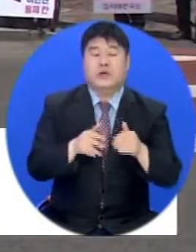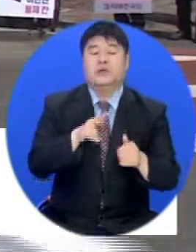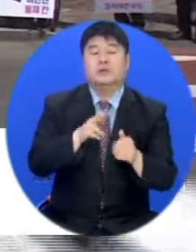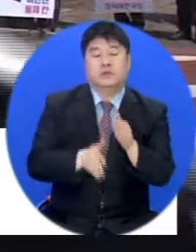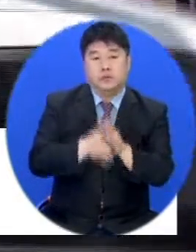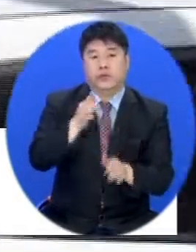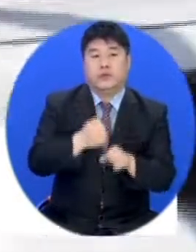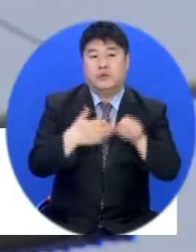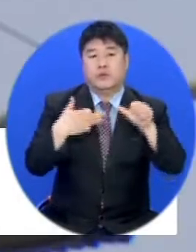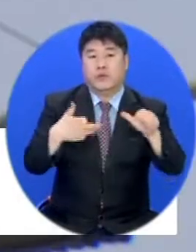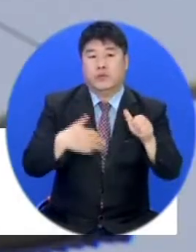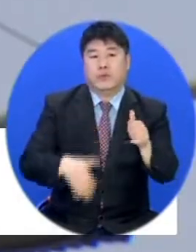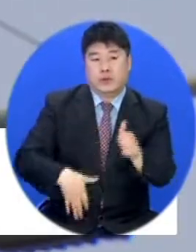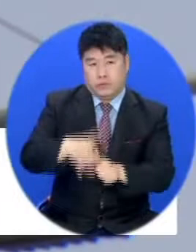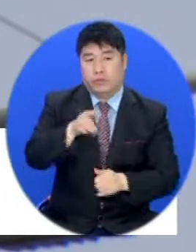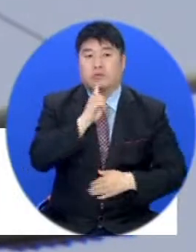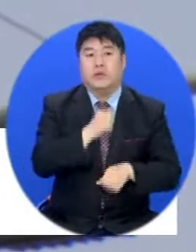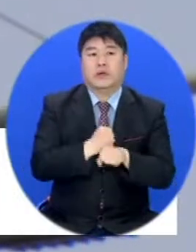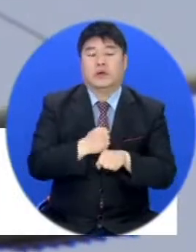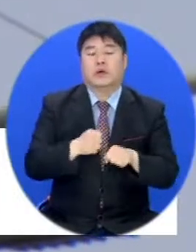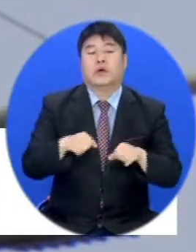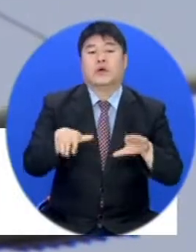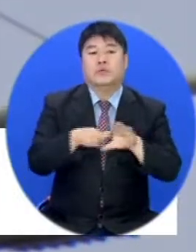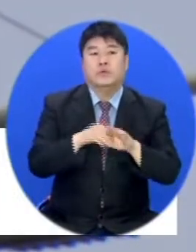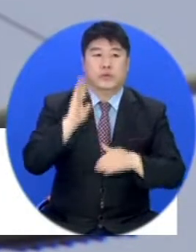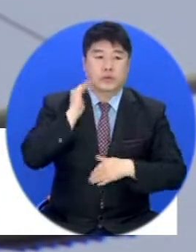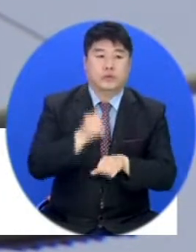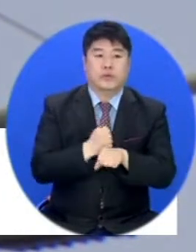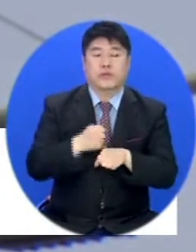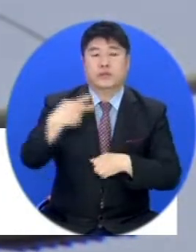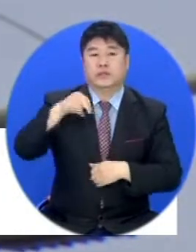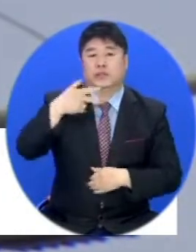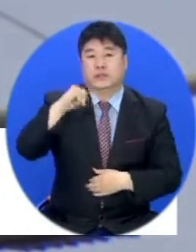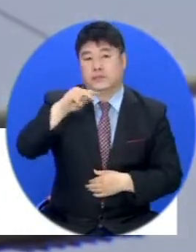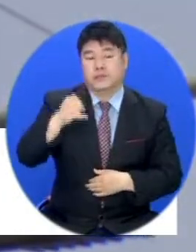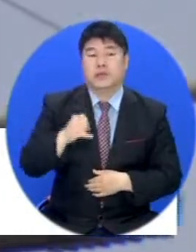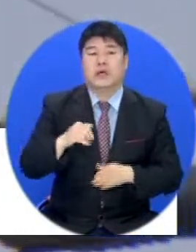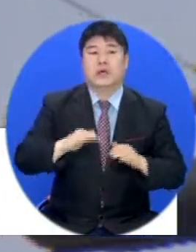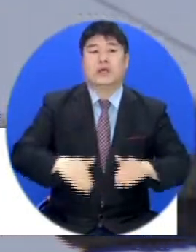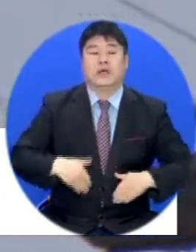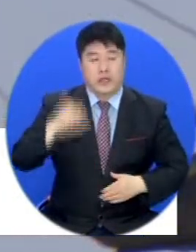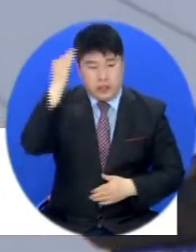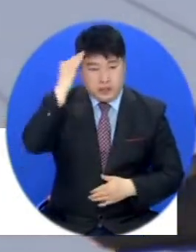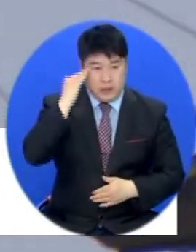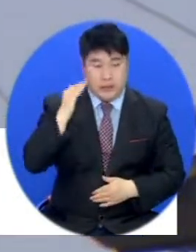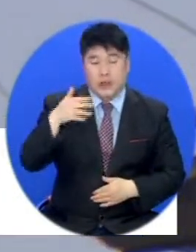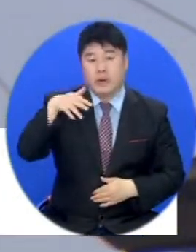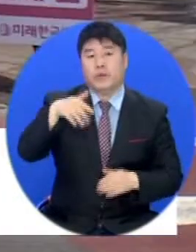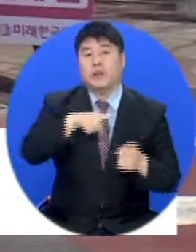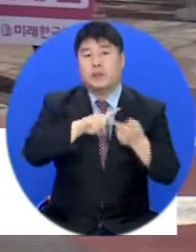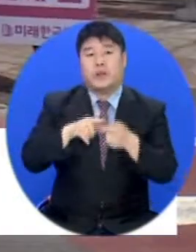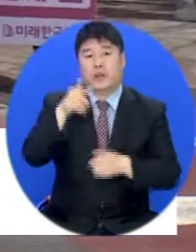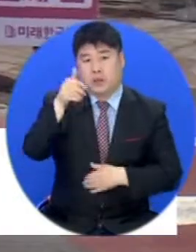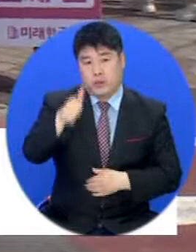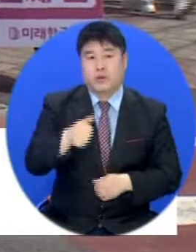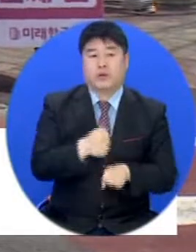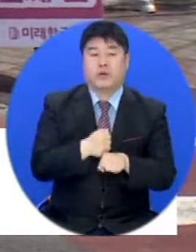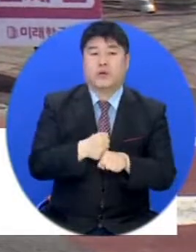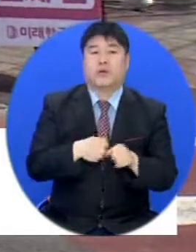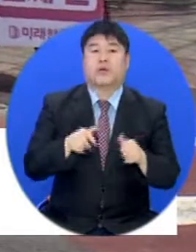모욕하고 문재인 대통령이 시진핑의 남한 총독이라는 망언을 했다며 후보직을 사퇴하라고